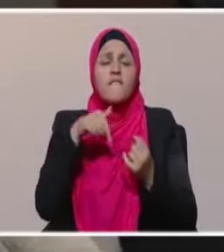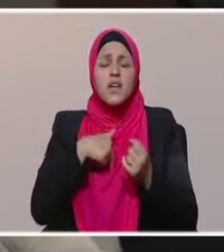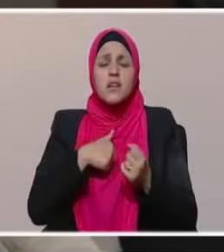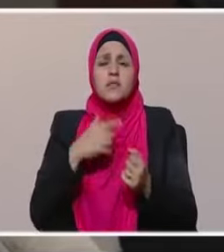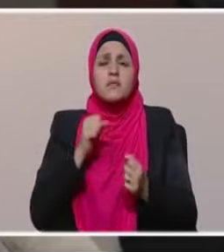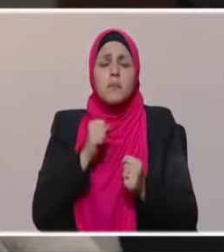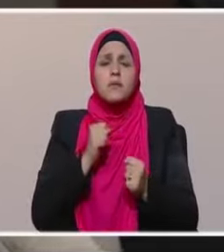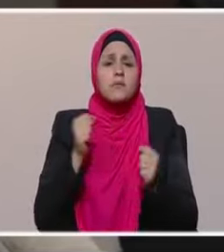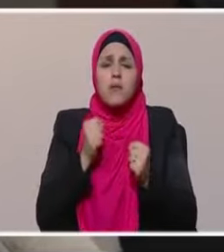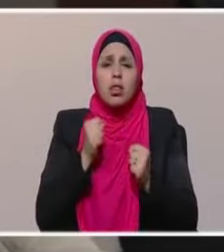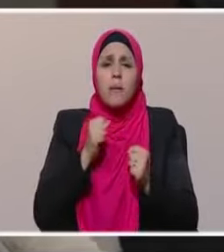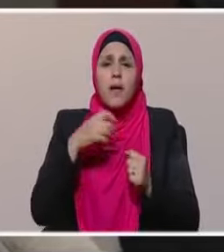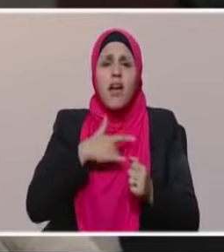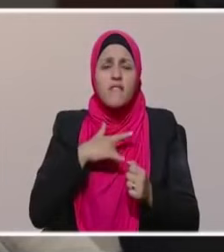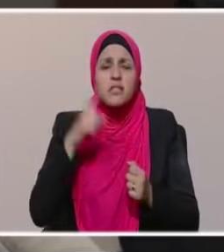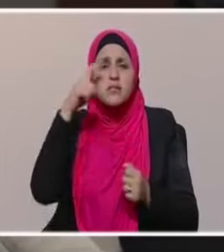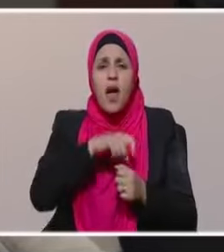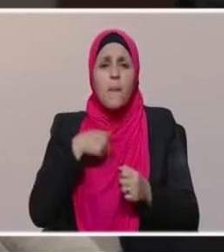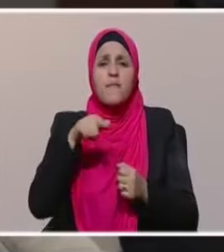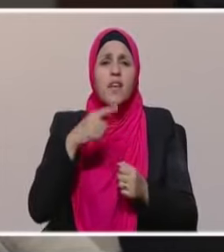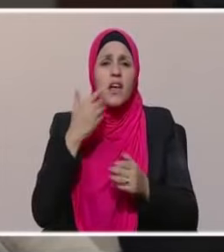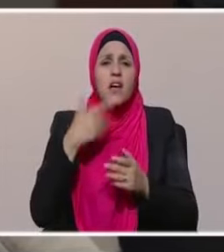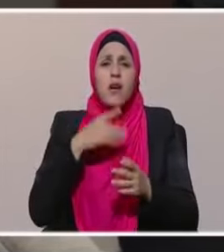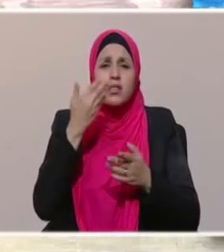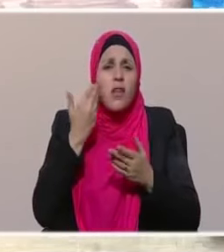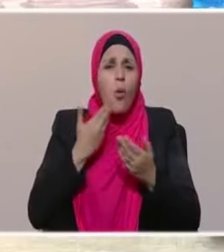نفسيه شديده جدا صعبه، وعندها جروح في القدم.